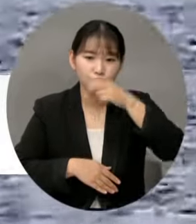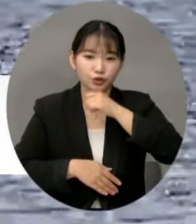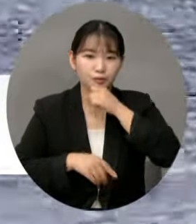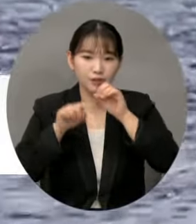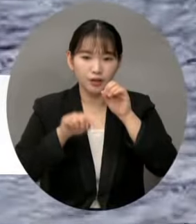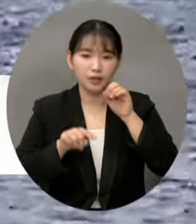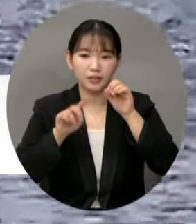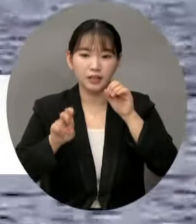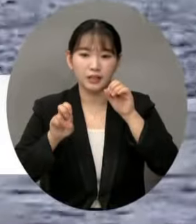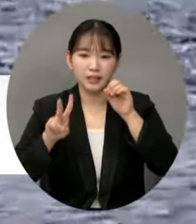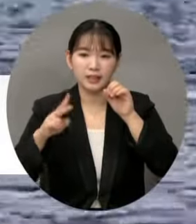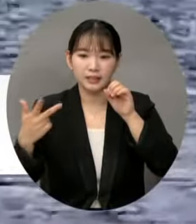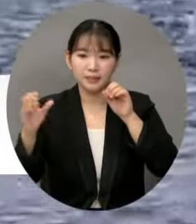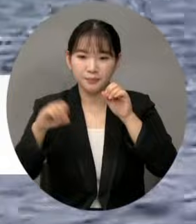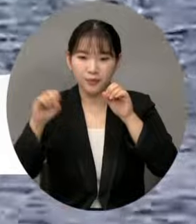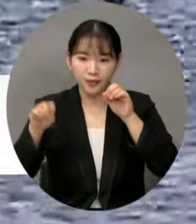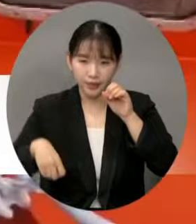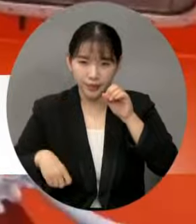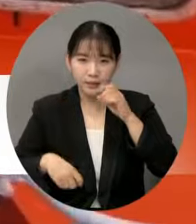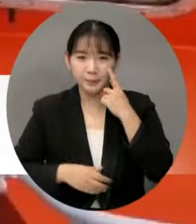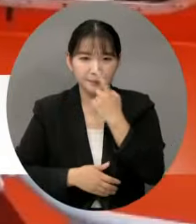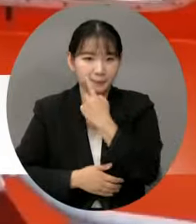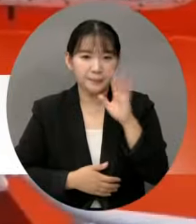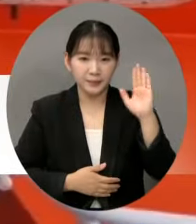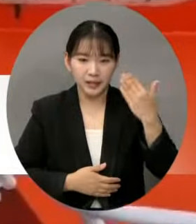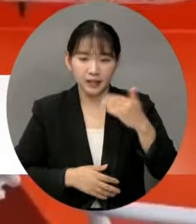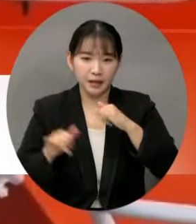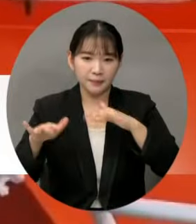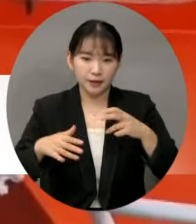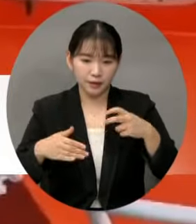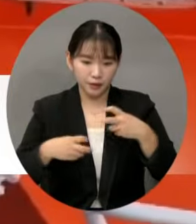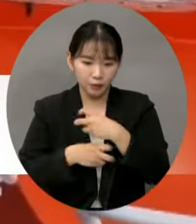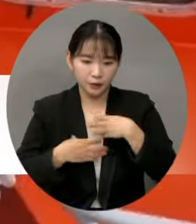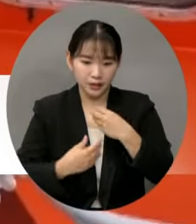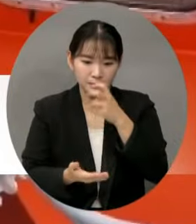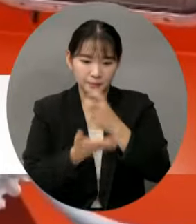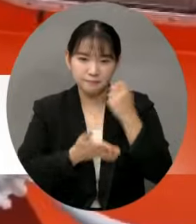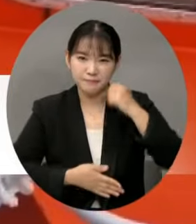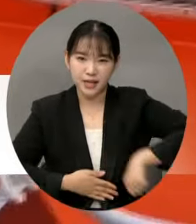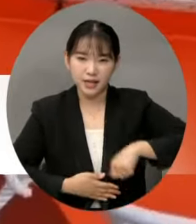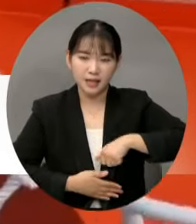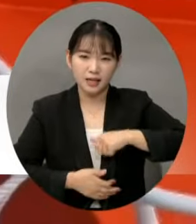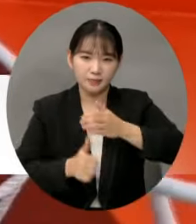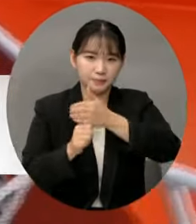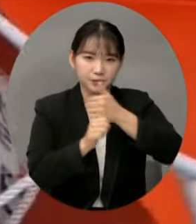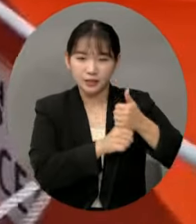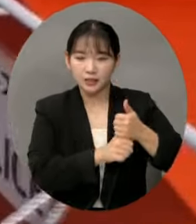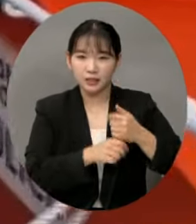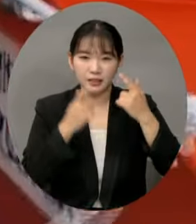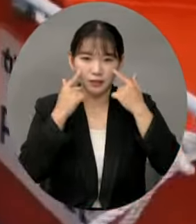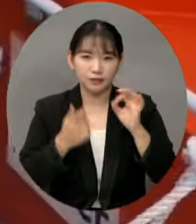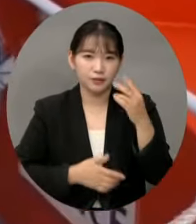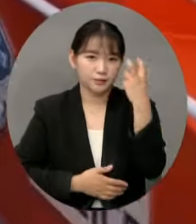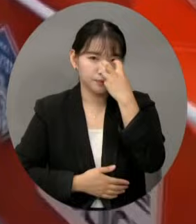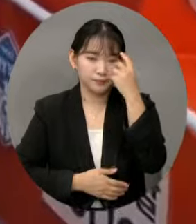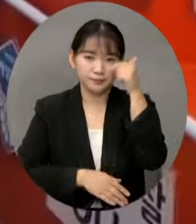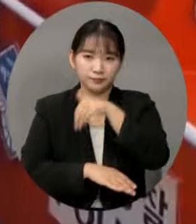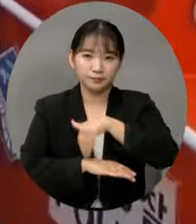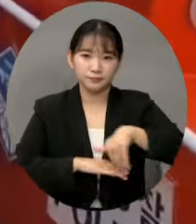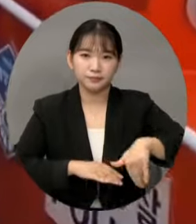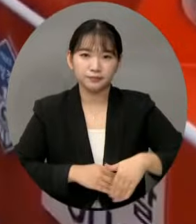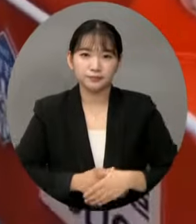농도 0.27% 확인돼 해상 교통 안전법 위반 혐의로 입권 정확한 경를 조사할